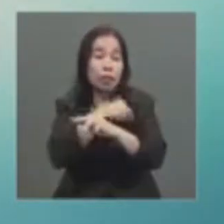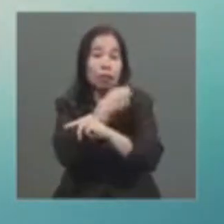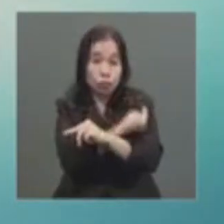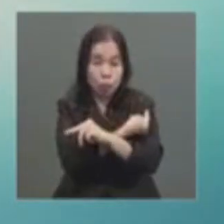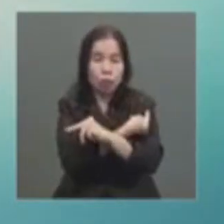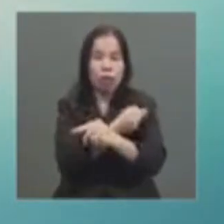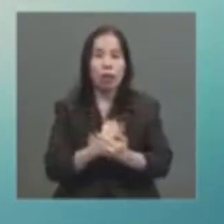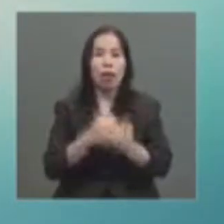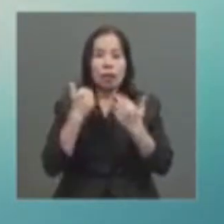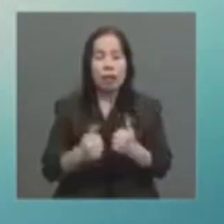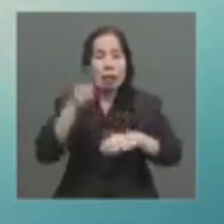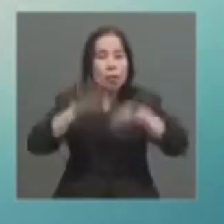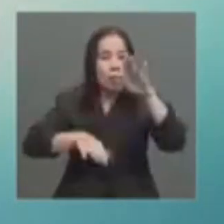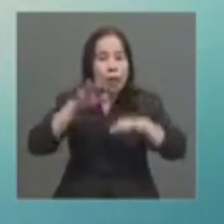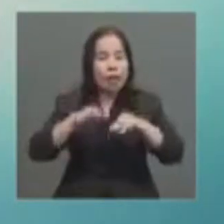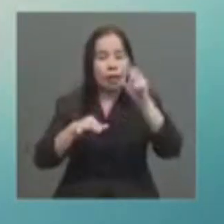11